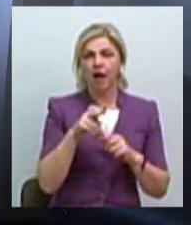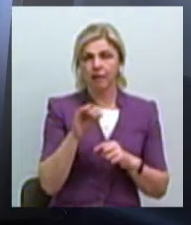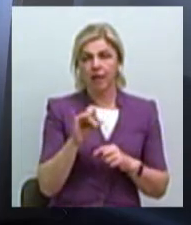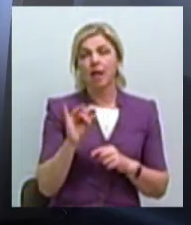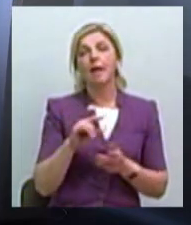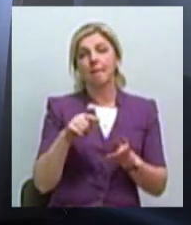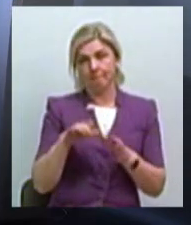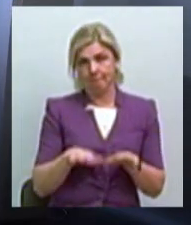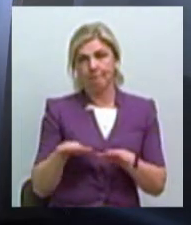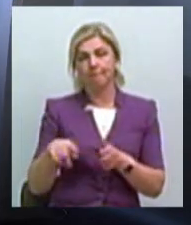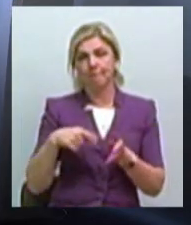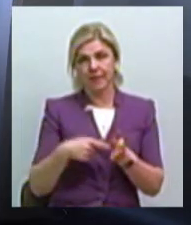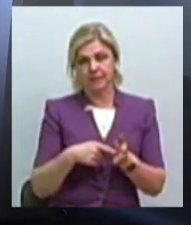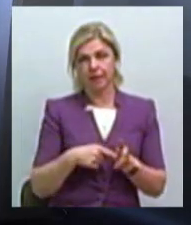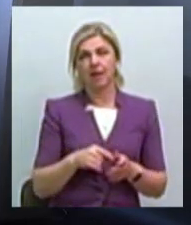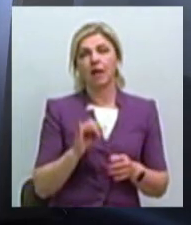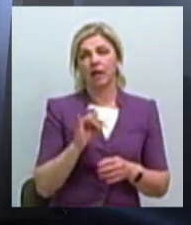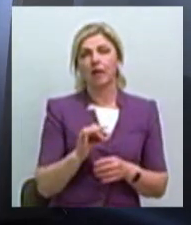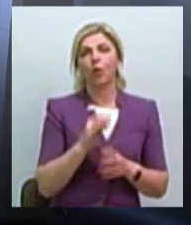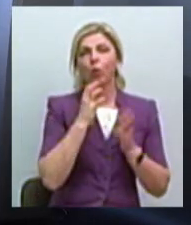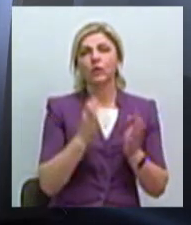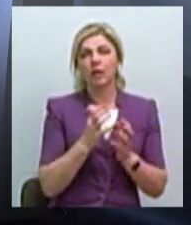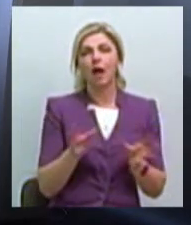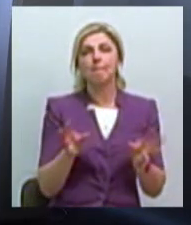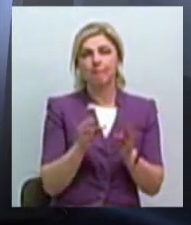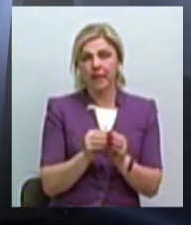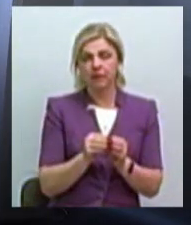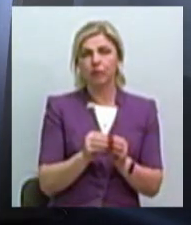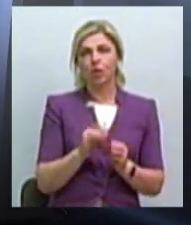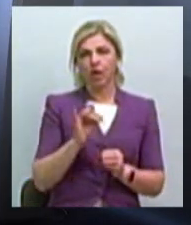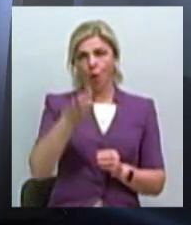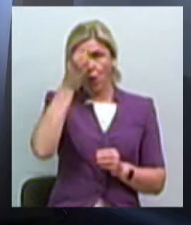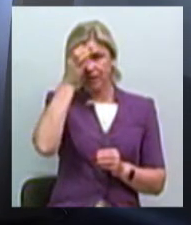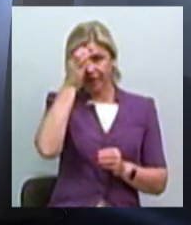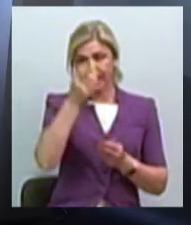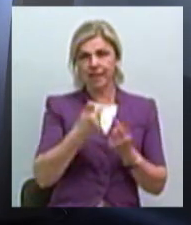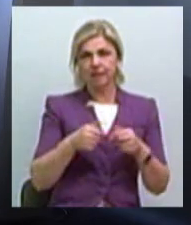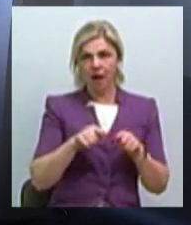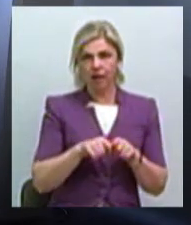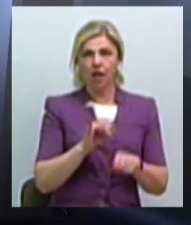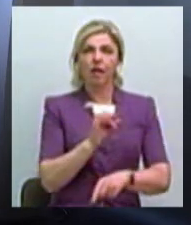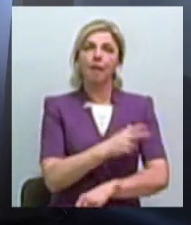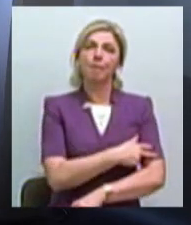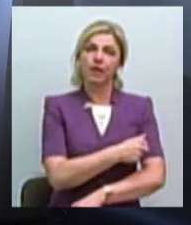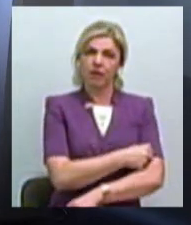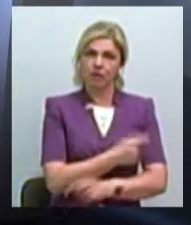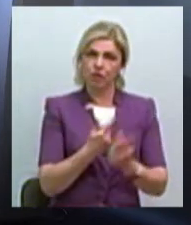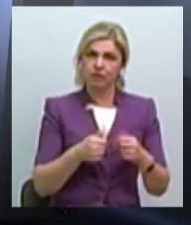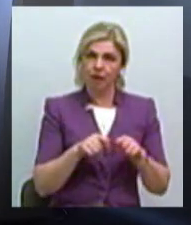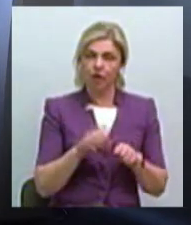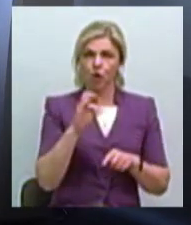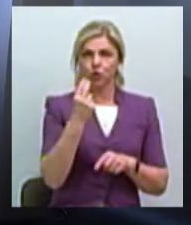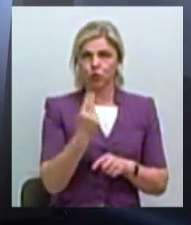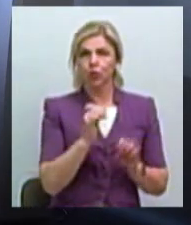теж. Утримують спільно освітні заклади, медичні заклади